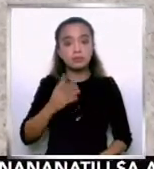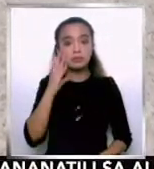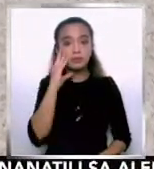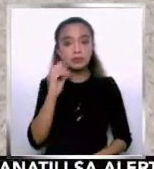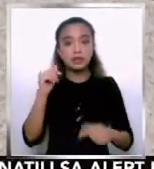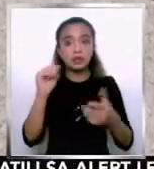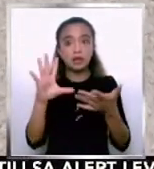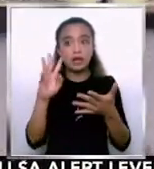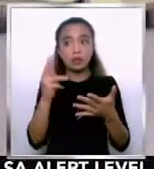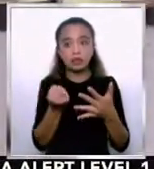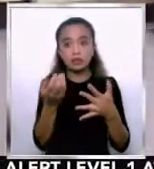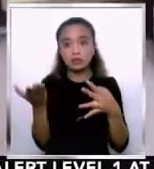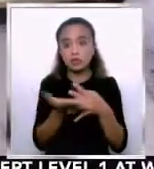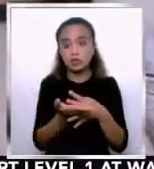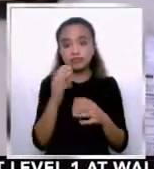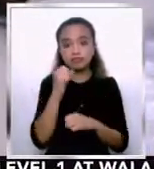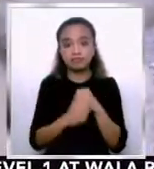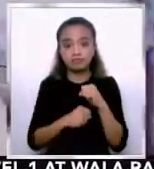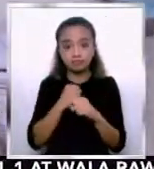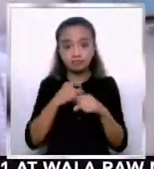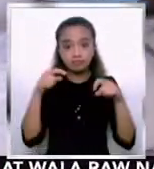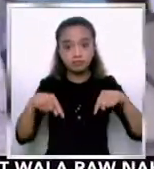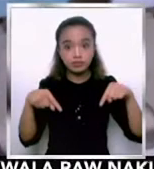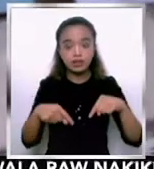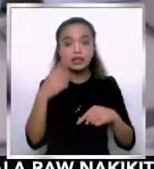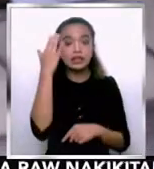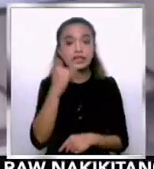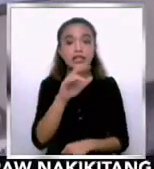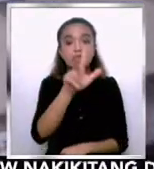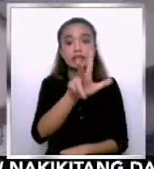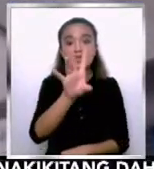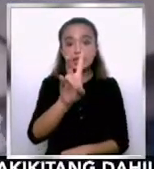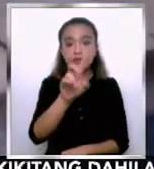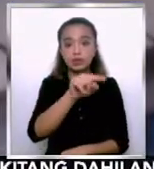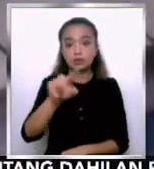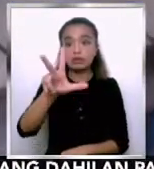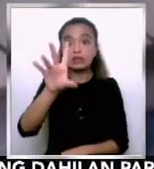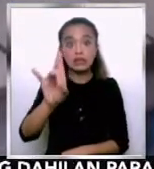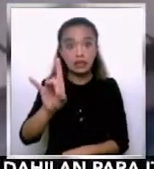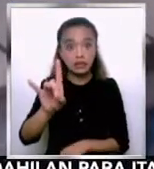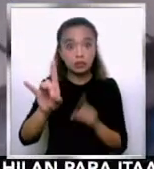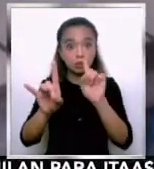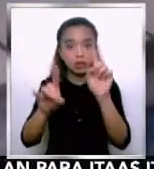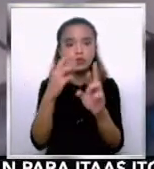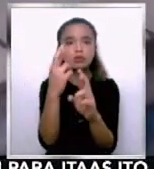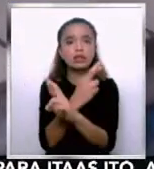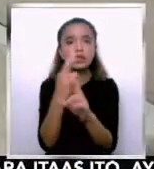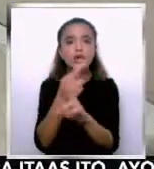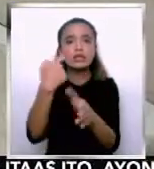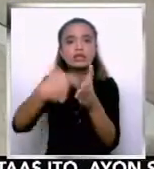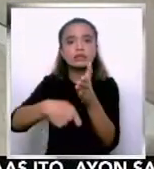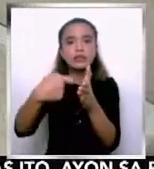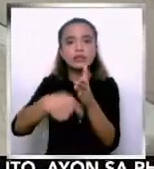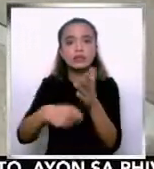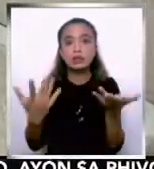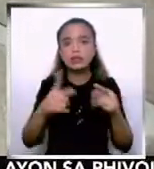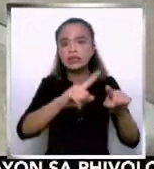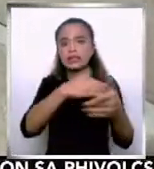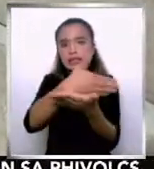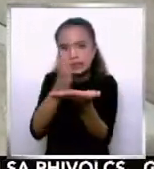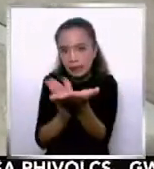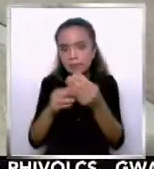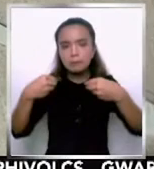Malaking pasanin yan, lalo't naglalaro sa 37 to 38 pesos na ang regular milled rice sa ilang pamilihan. Ang